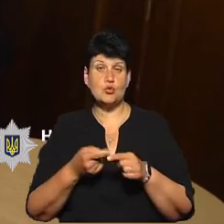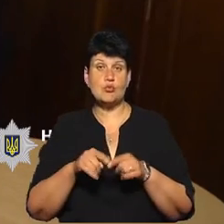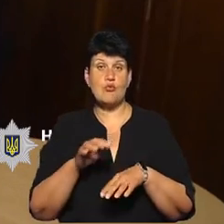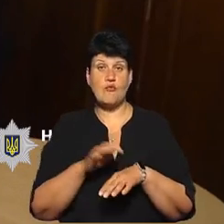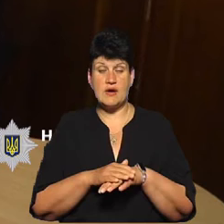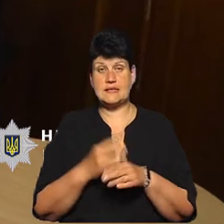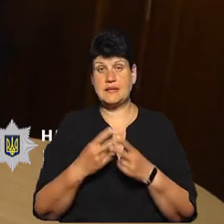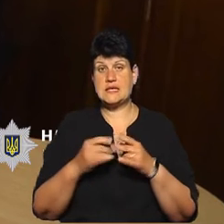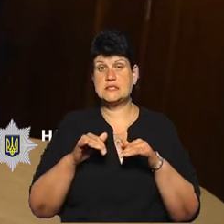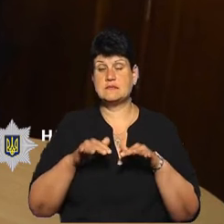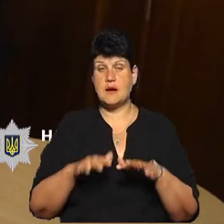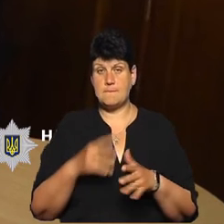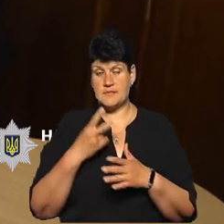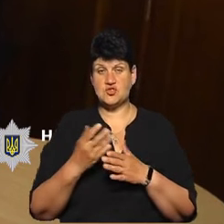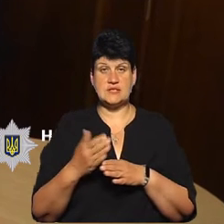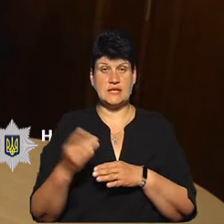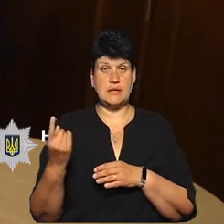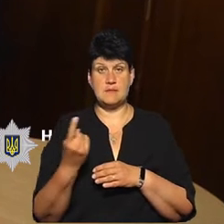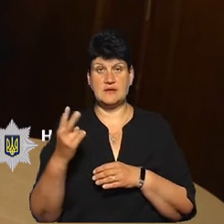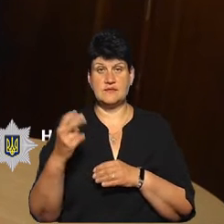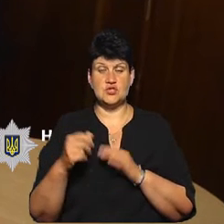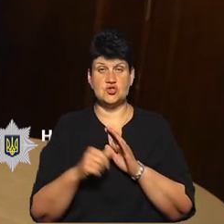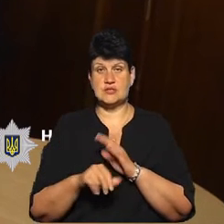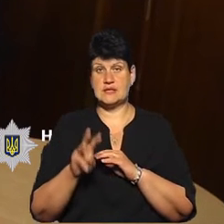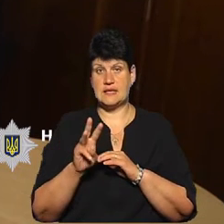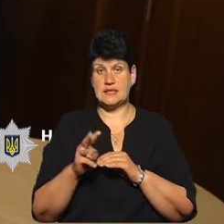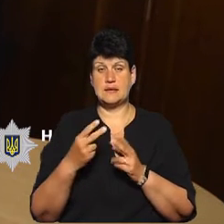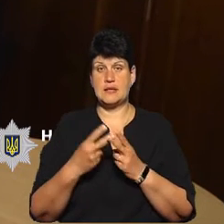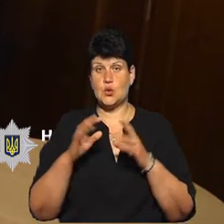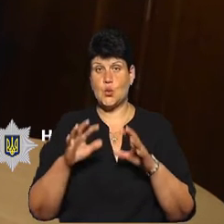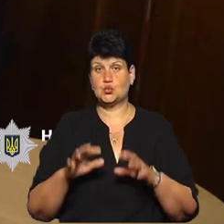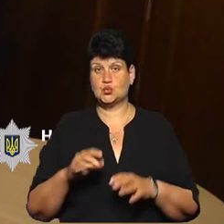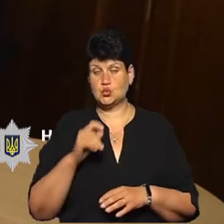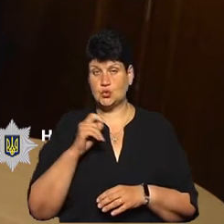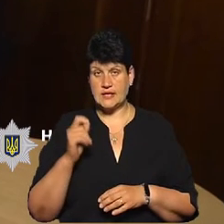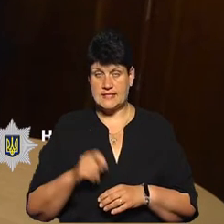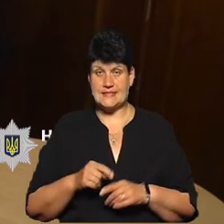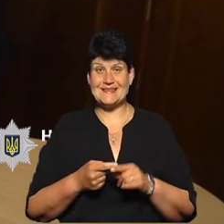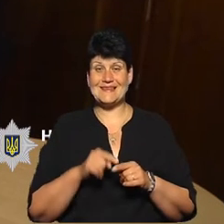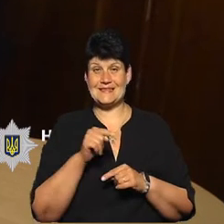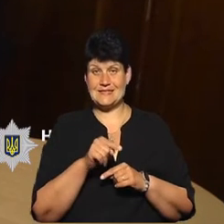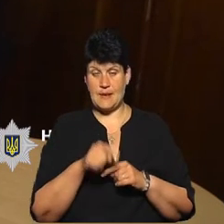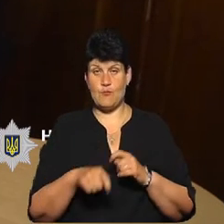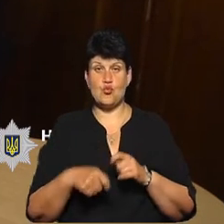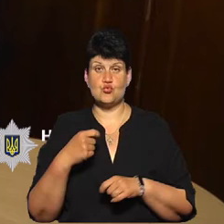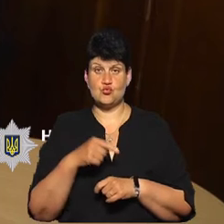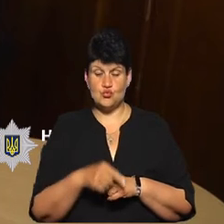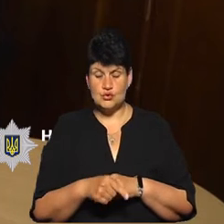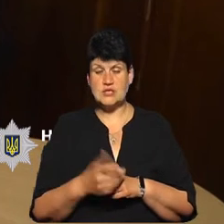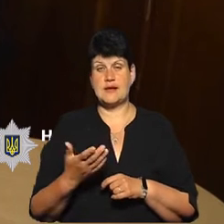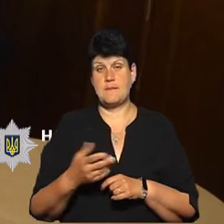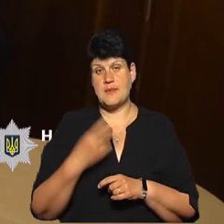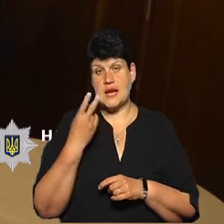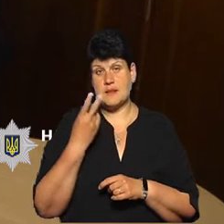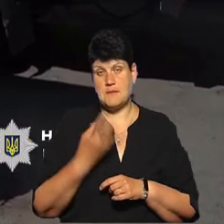провадження, передбачено частиною 1 статті 263 Кримінального кодексу України. За вказане кримінальне правопорушення санкцією статті